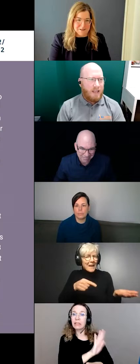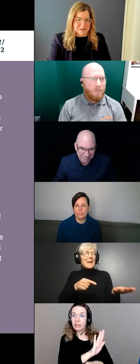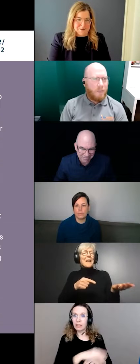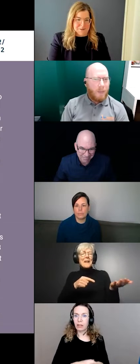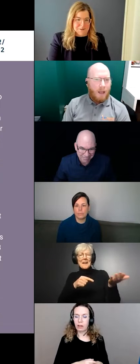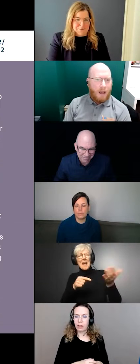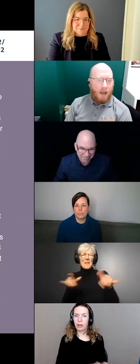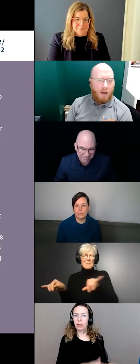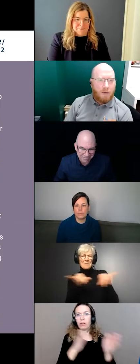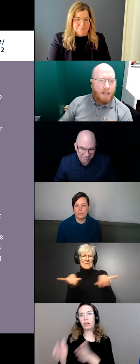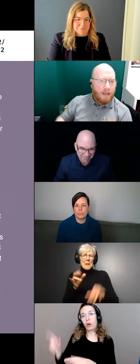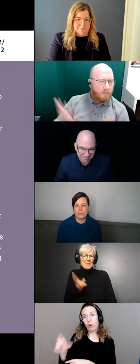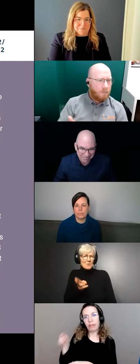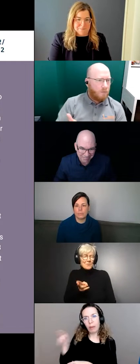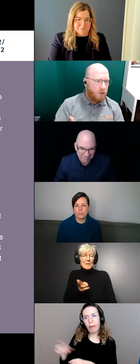Ontario,